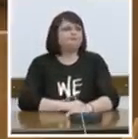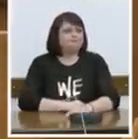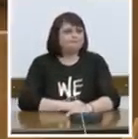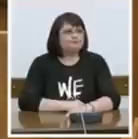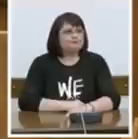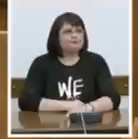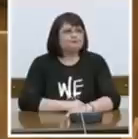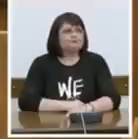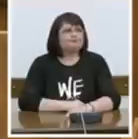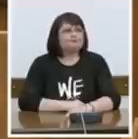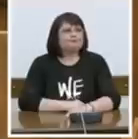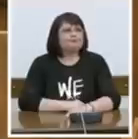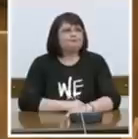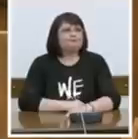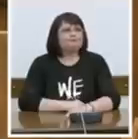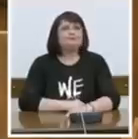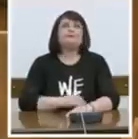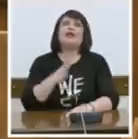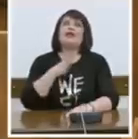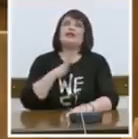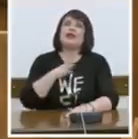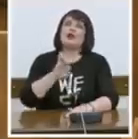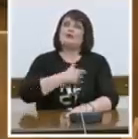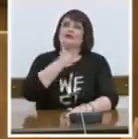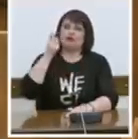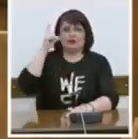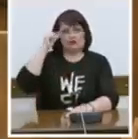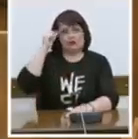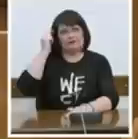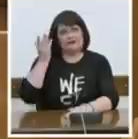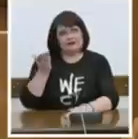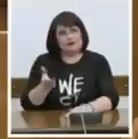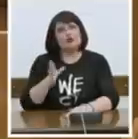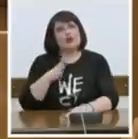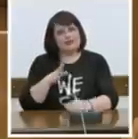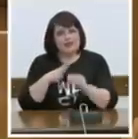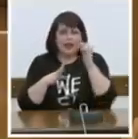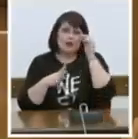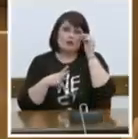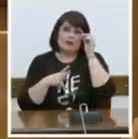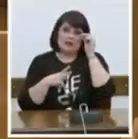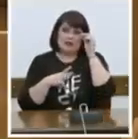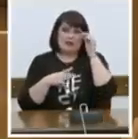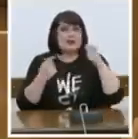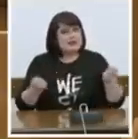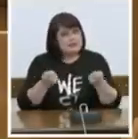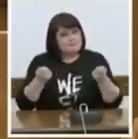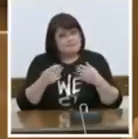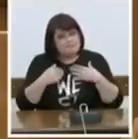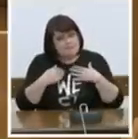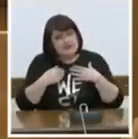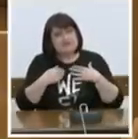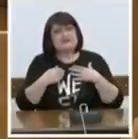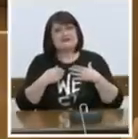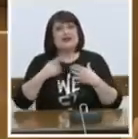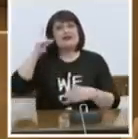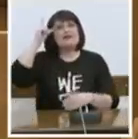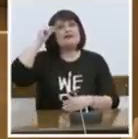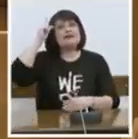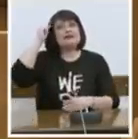Θέλουμε να είμαστε η φωνή των φοιτητών και θέλουμε και είμαστε η φωνή εκείνων των